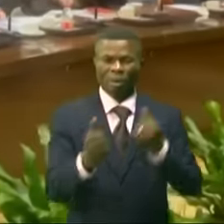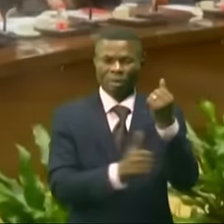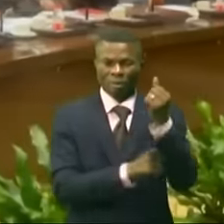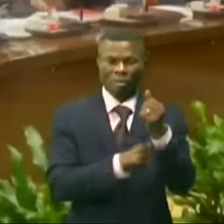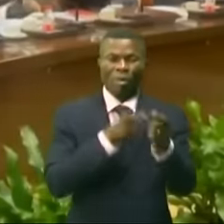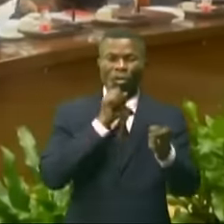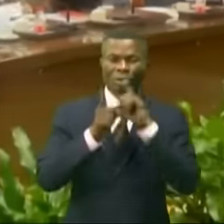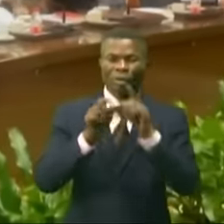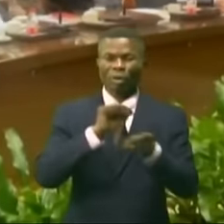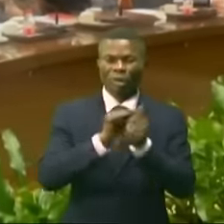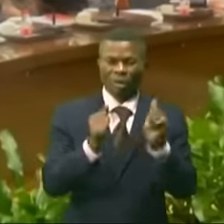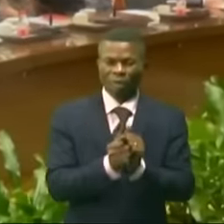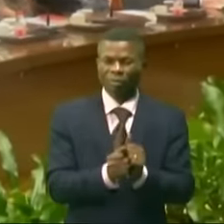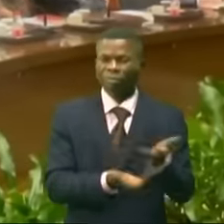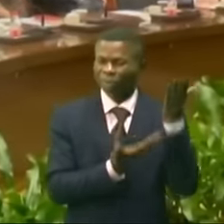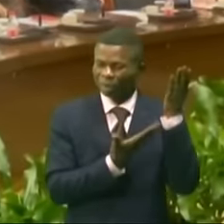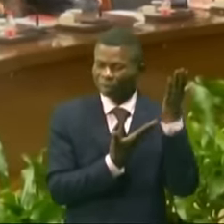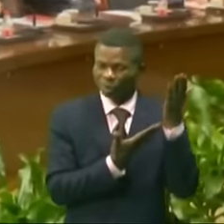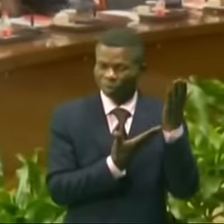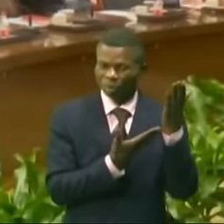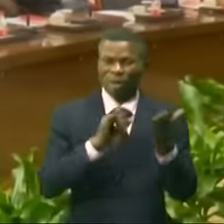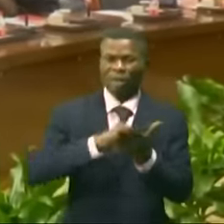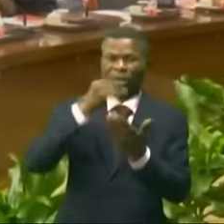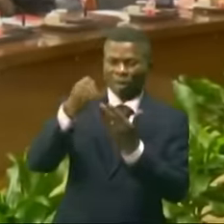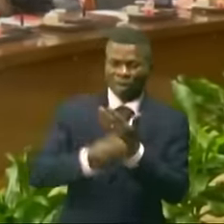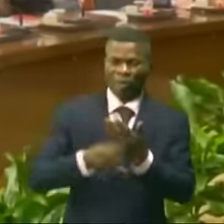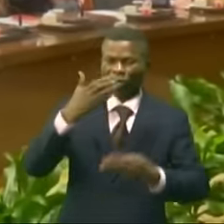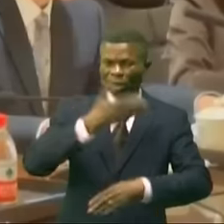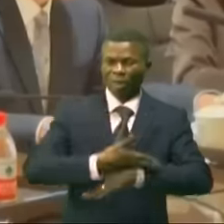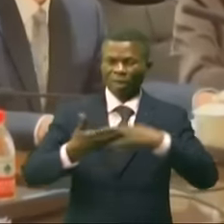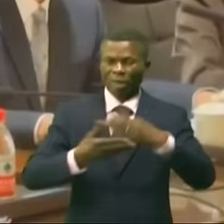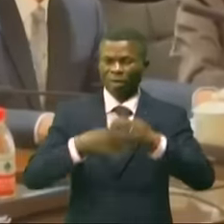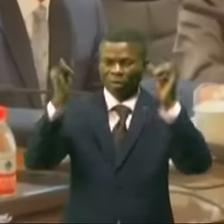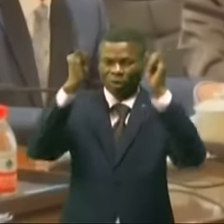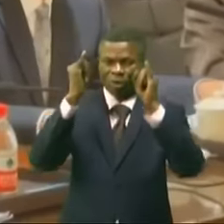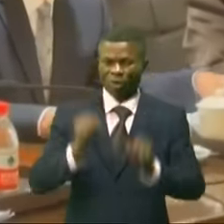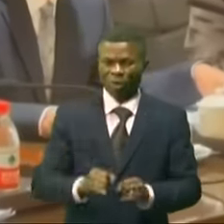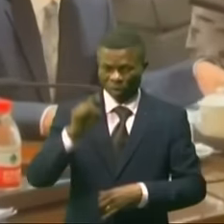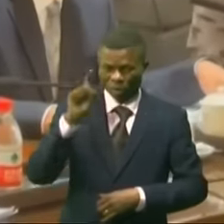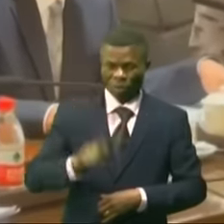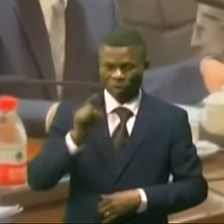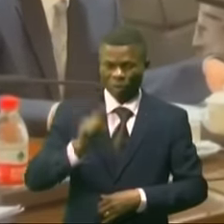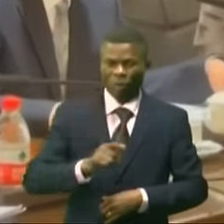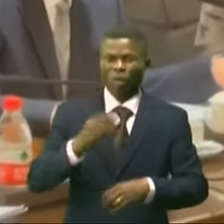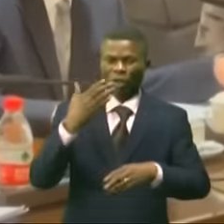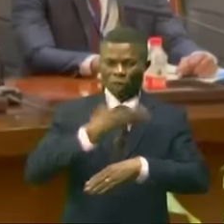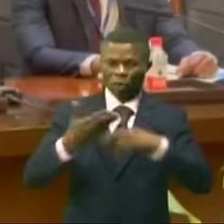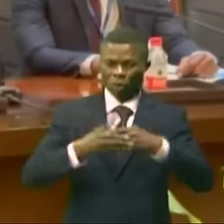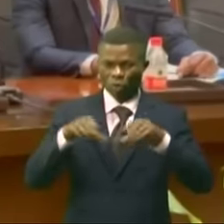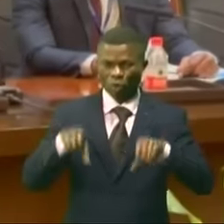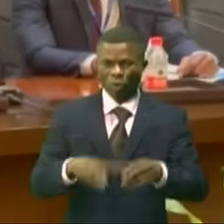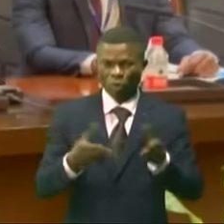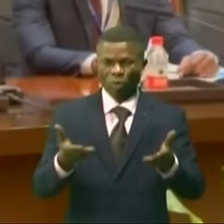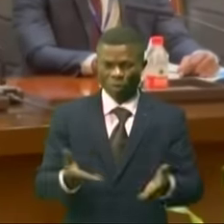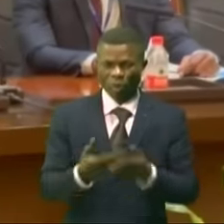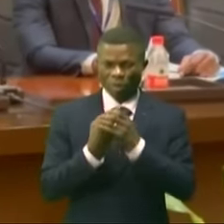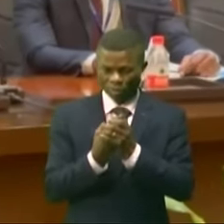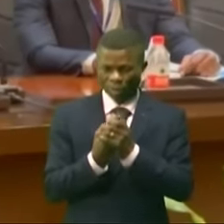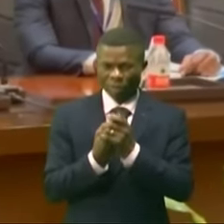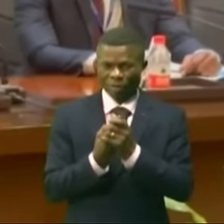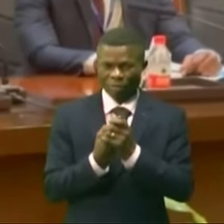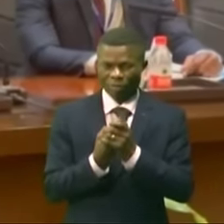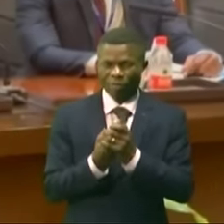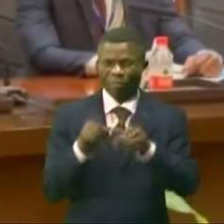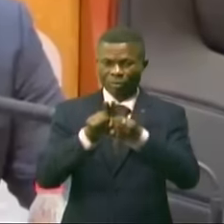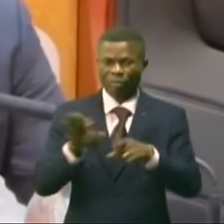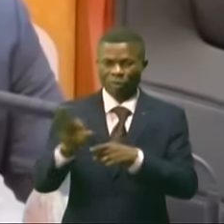évoqué de questions concernant le projet d'infrastructure numérique qui doivent être réalisés en RDC très bientôt et la